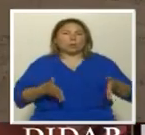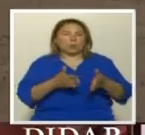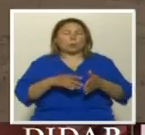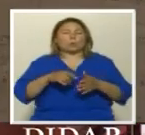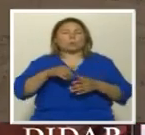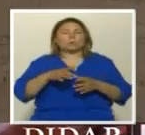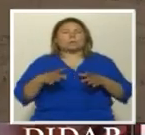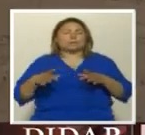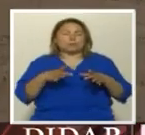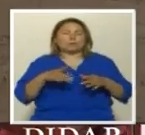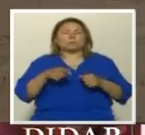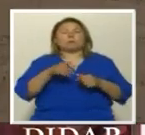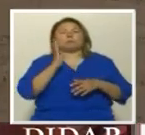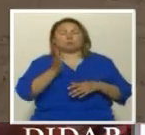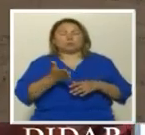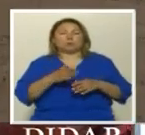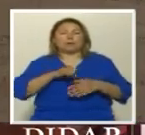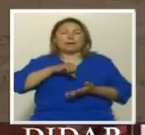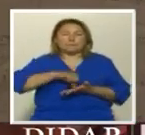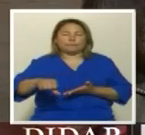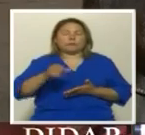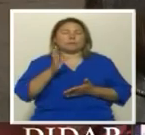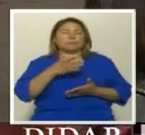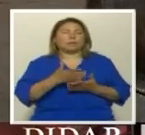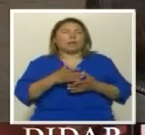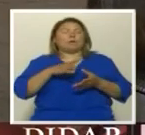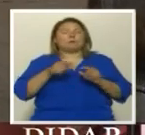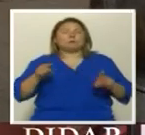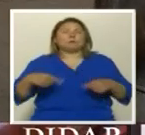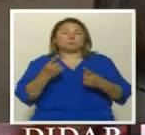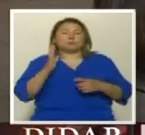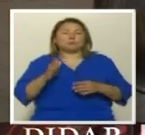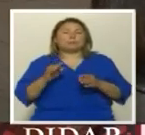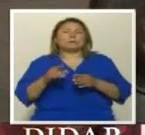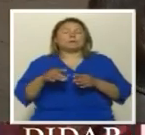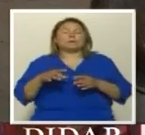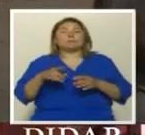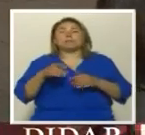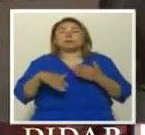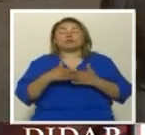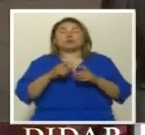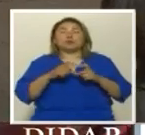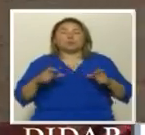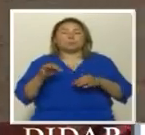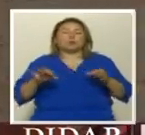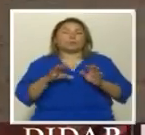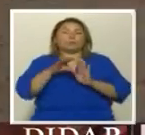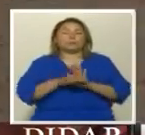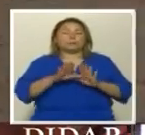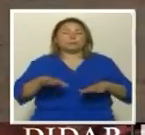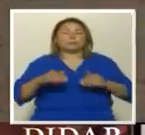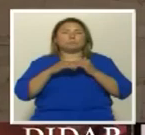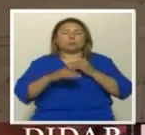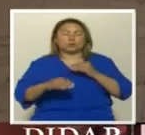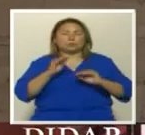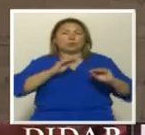с выбоинами и постелит асфальт раскупаны участки будут восстановлены Кроме того за делают яму перед школой проект включены детские площадки